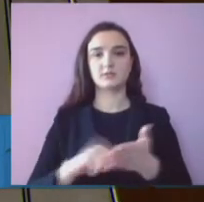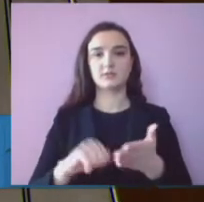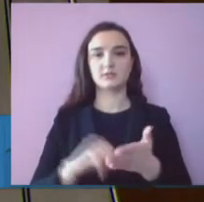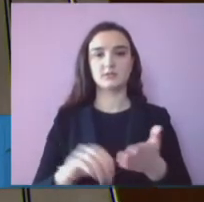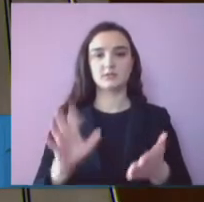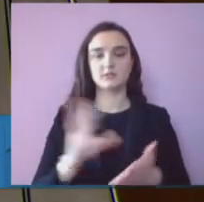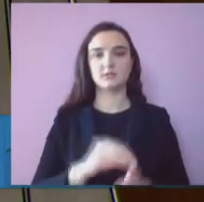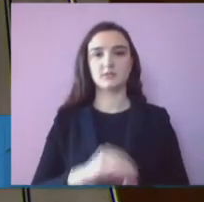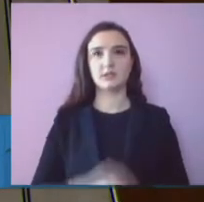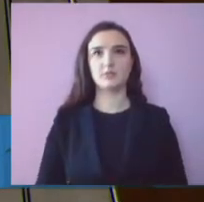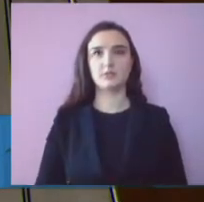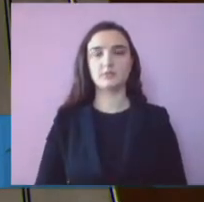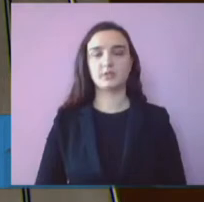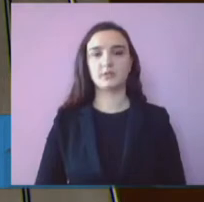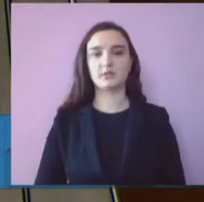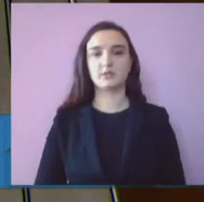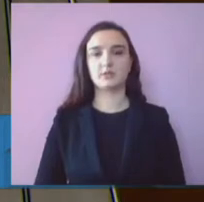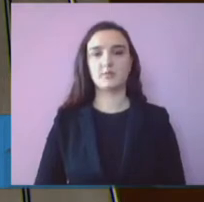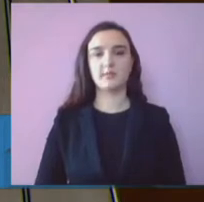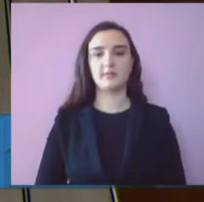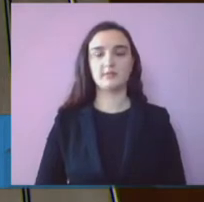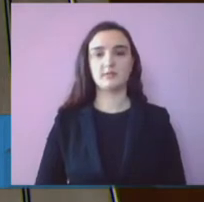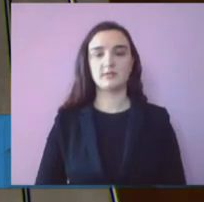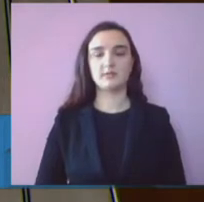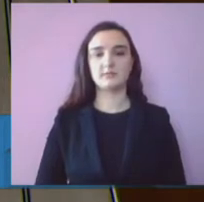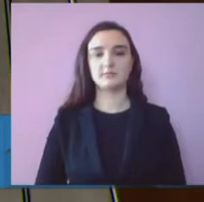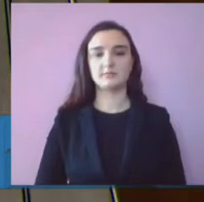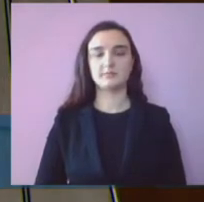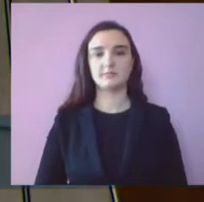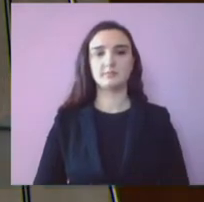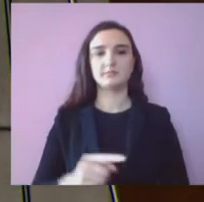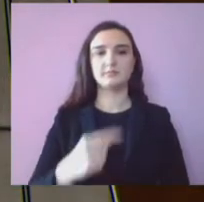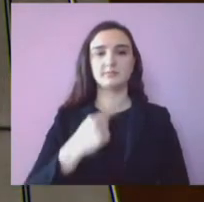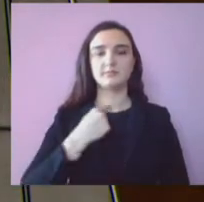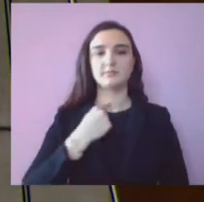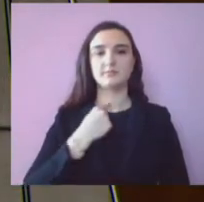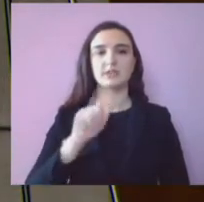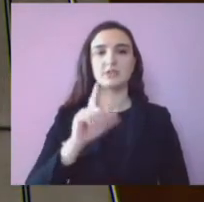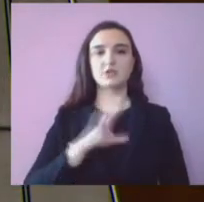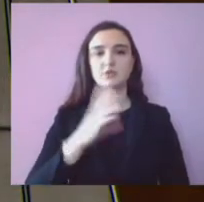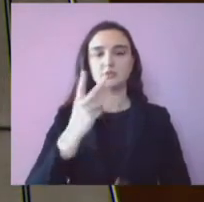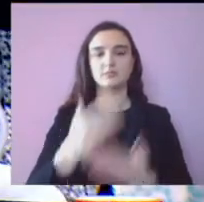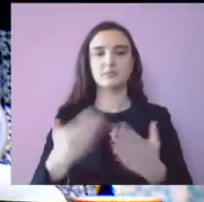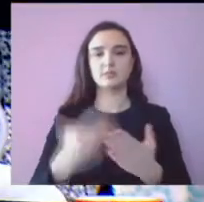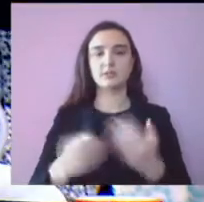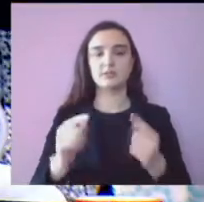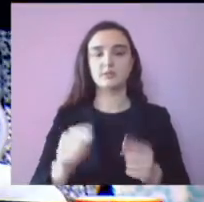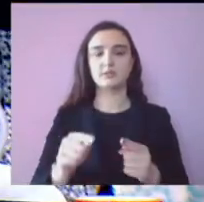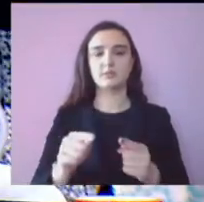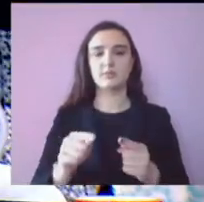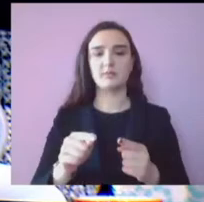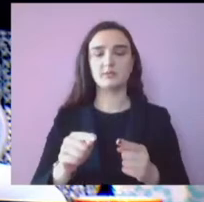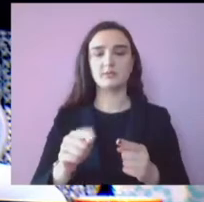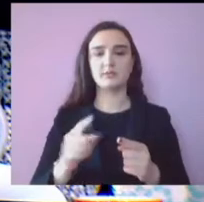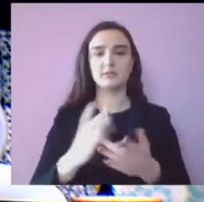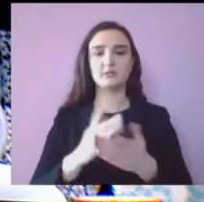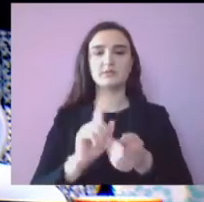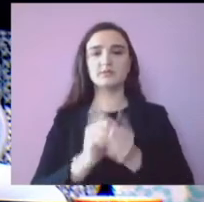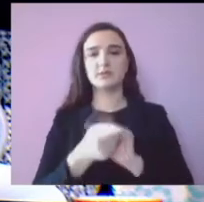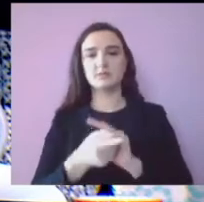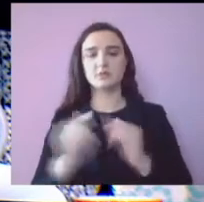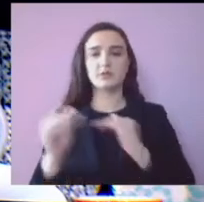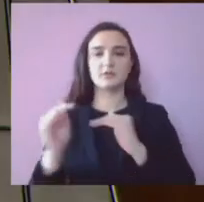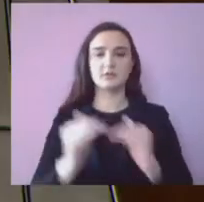და მისთვის ფარისებრი ჯირკვის ფუნქციის მაჩვენებელი რაც იყო, არის თუ არა იქ ცვლილება, კიდევ უფრო დაქვეითდა თუ არა